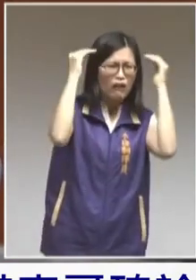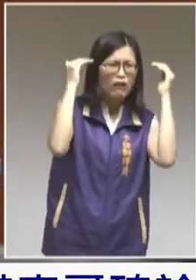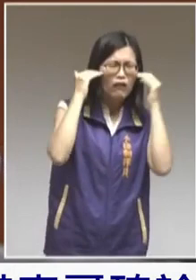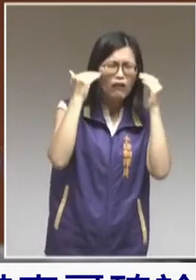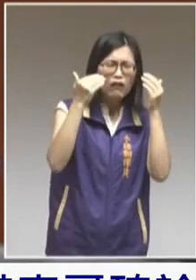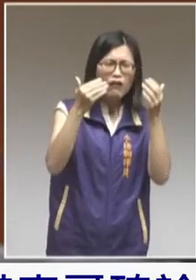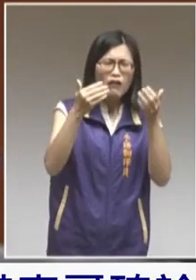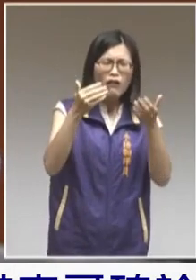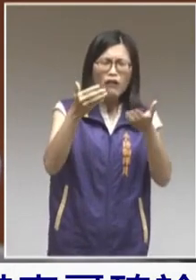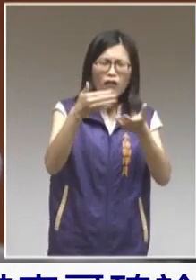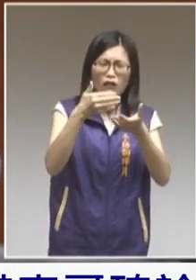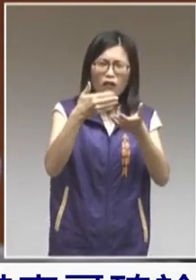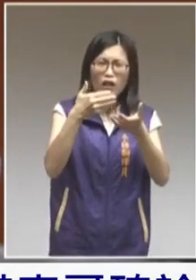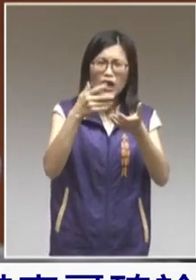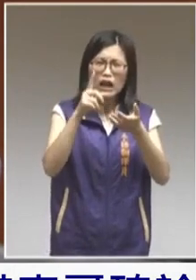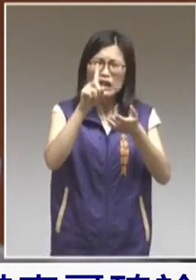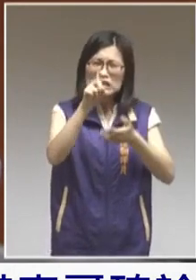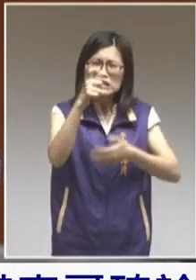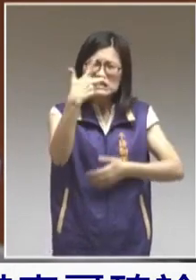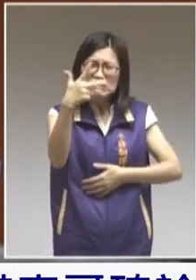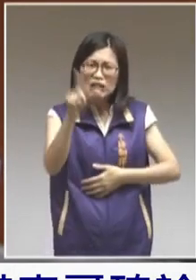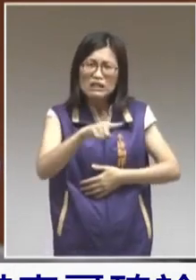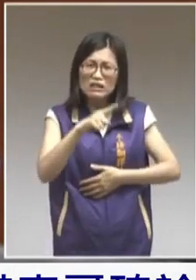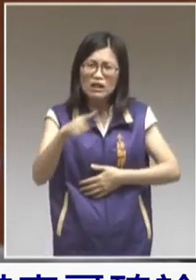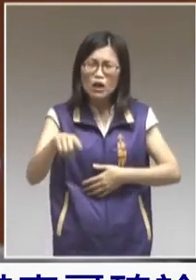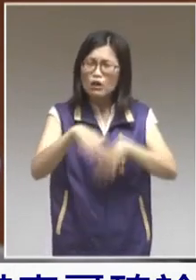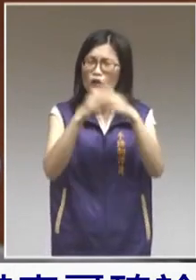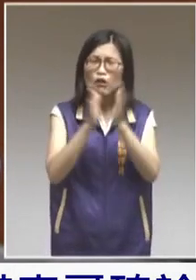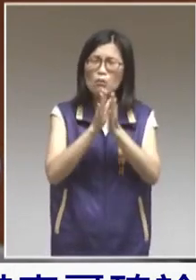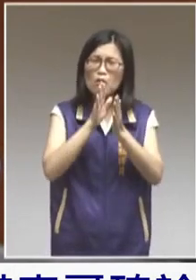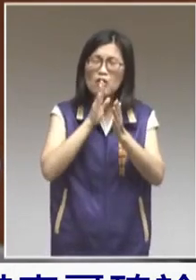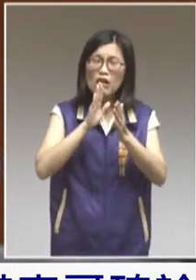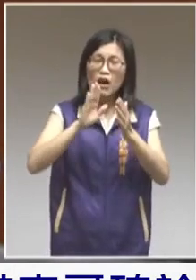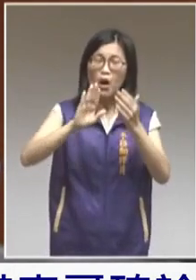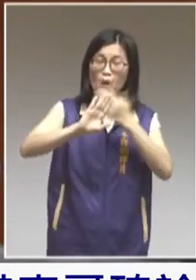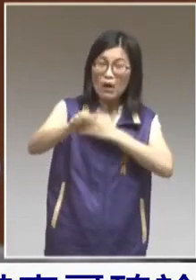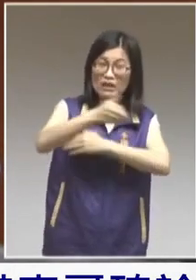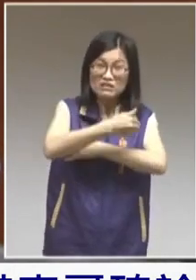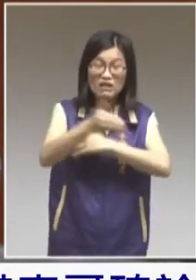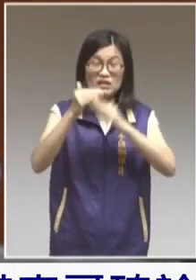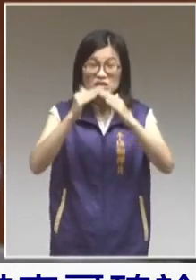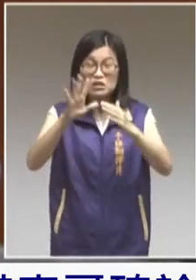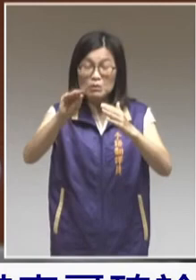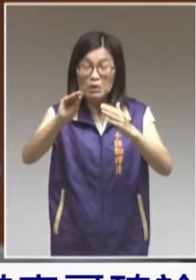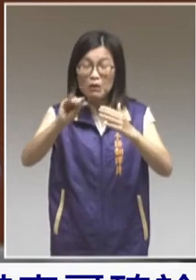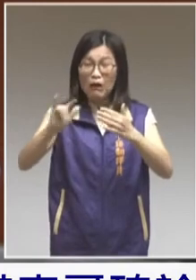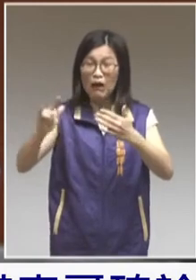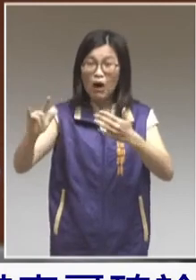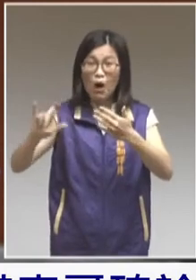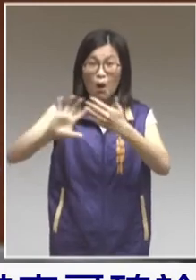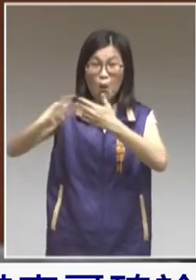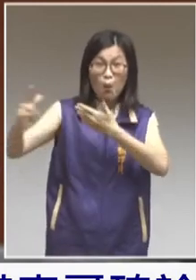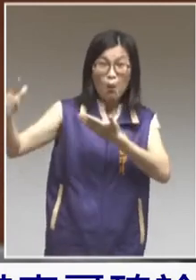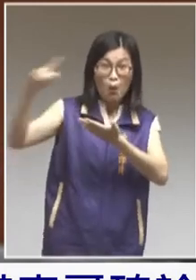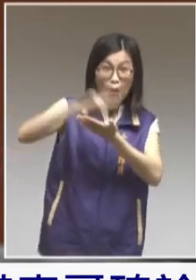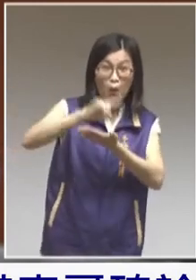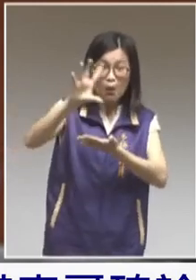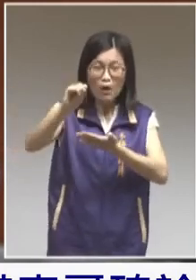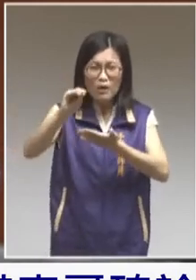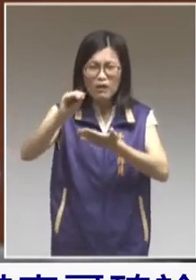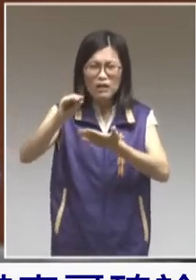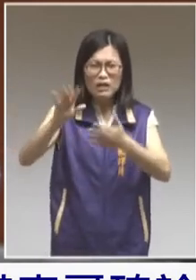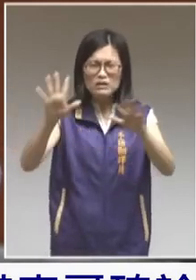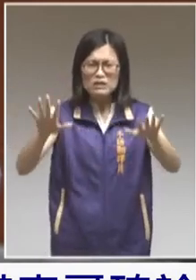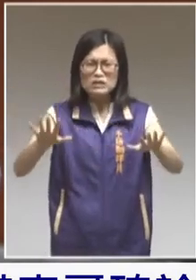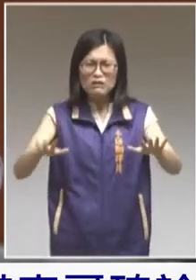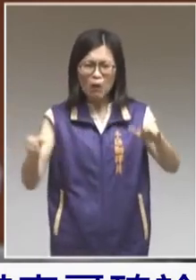的17个是都是高雄市的吗？还是有外县市或境外回来的？那目前框列裁检